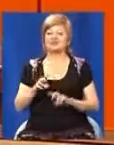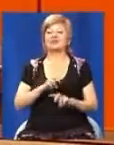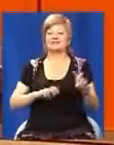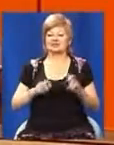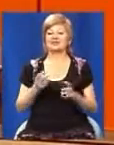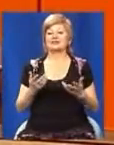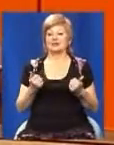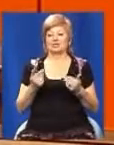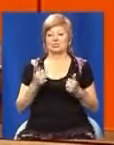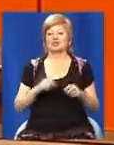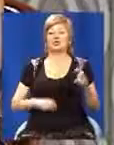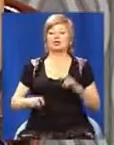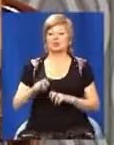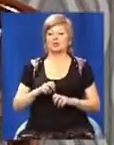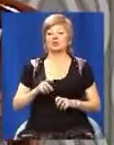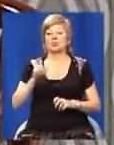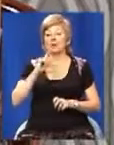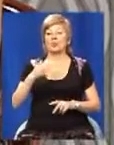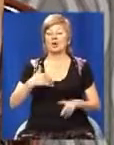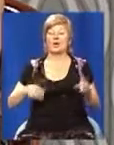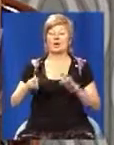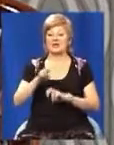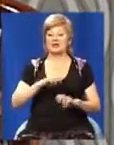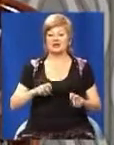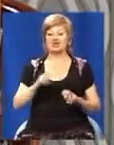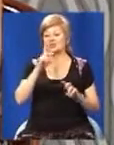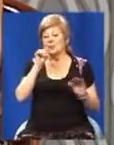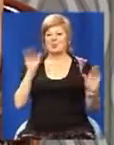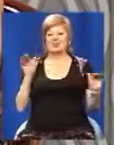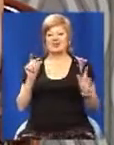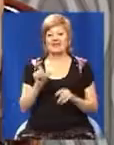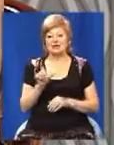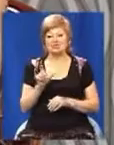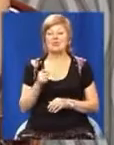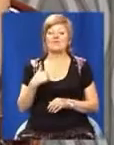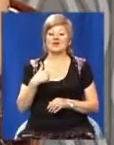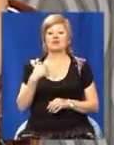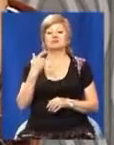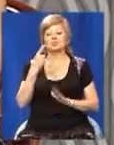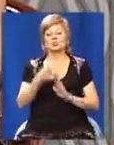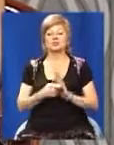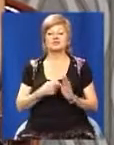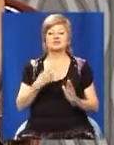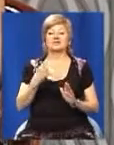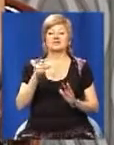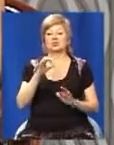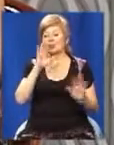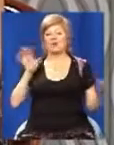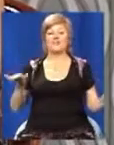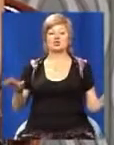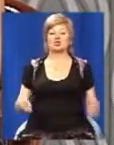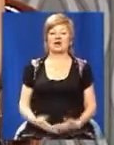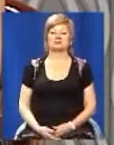Так, четвертого шукати. Ну, а поки ми шукаємо тут пташенят, ви дізнаєтесь ще більше фактів про метелки.